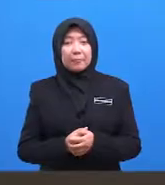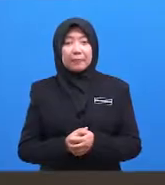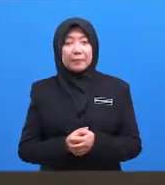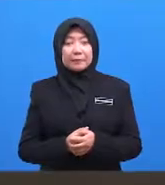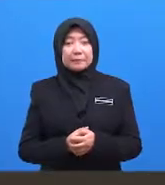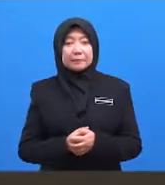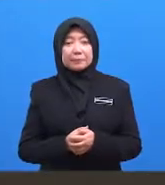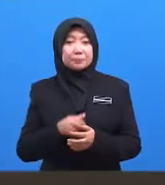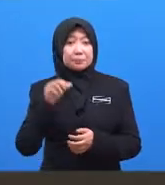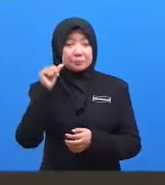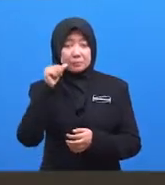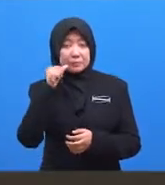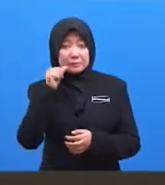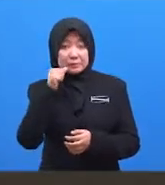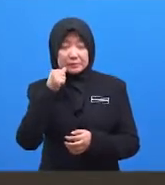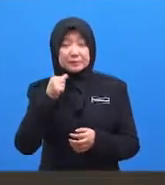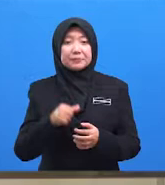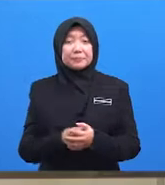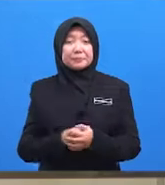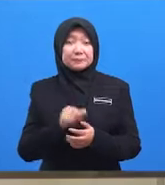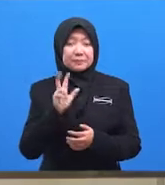salad romaine 3 helai,